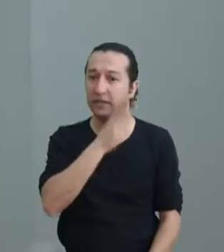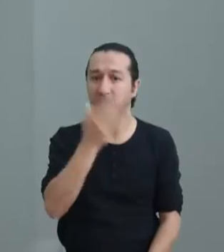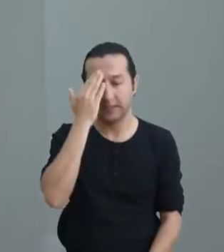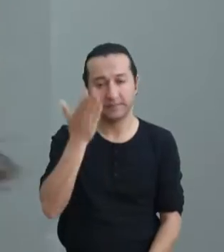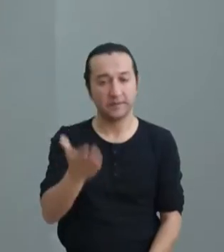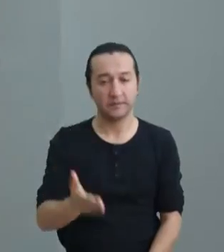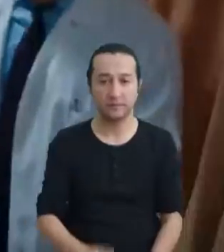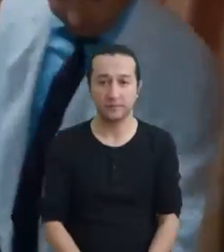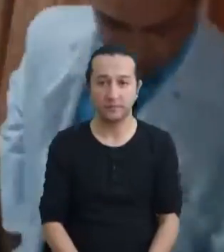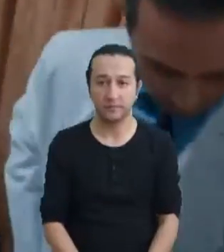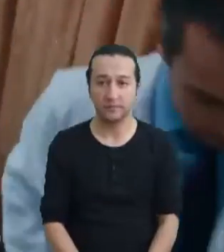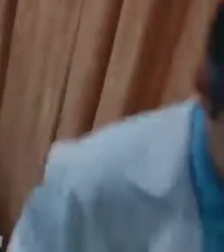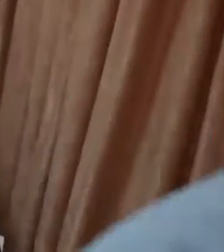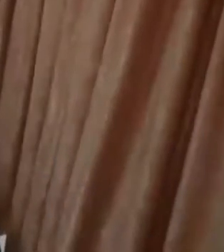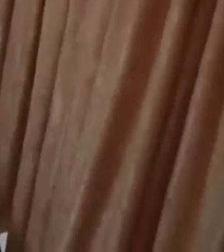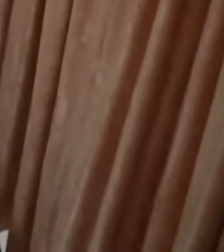garibana.